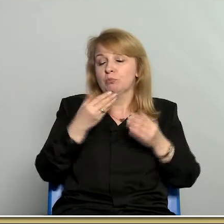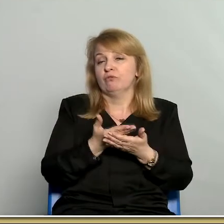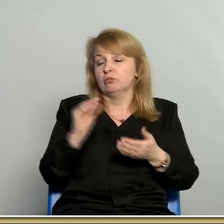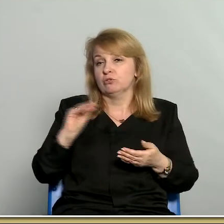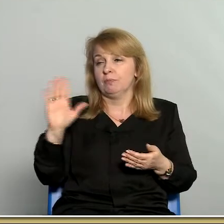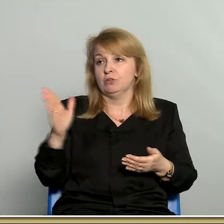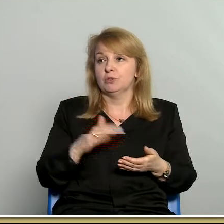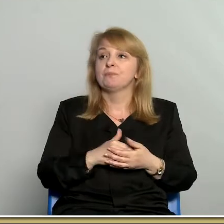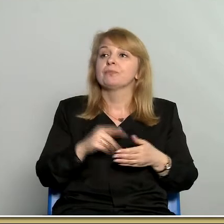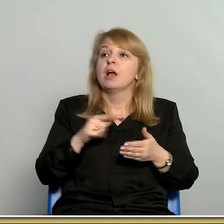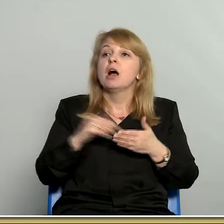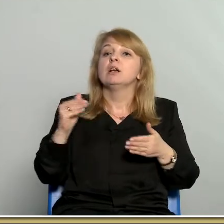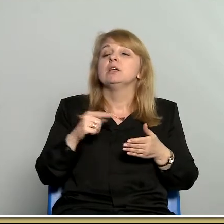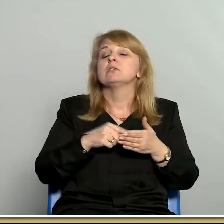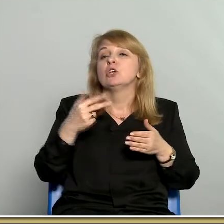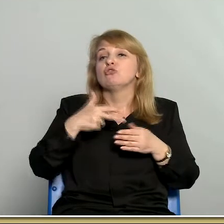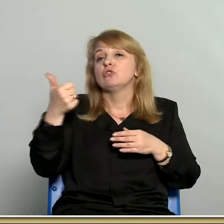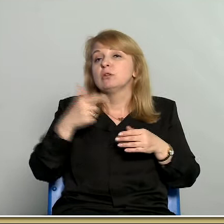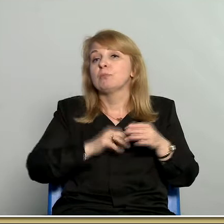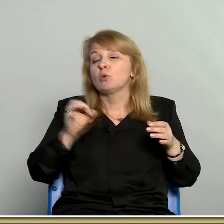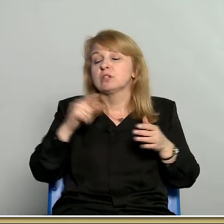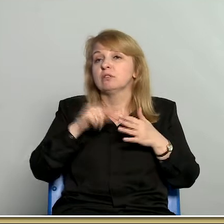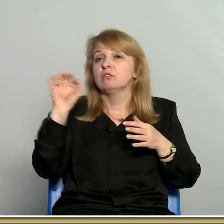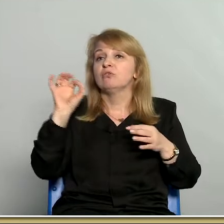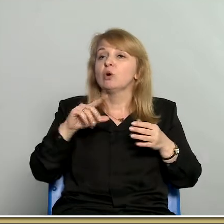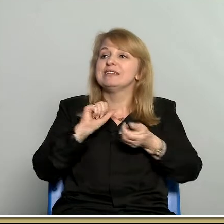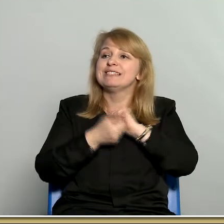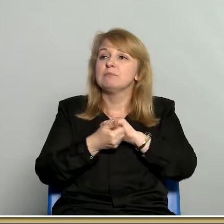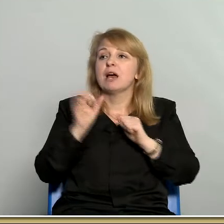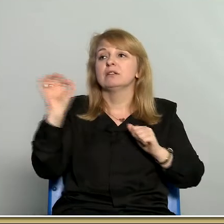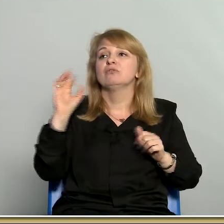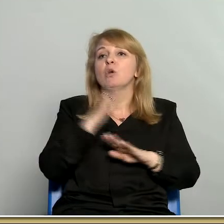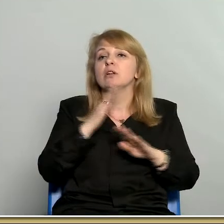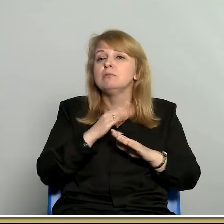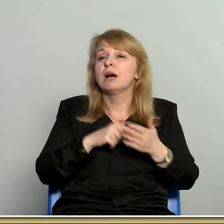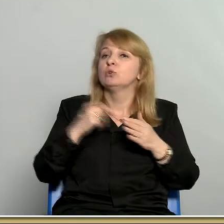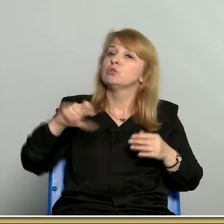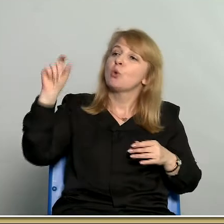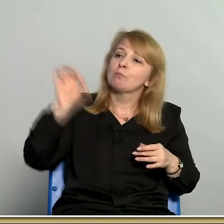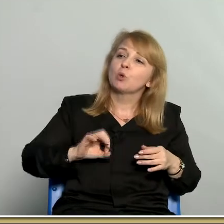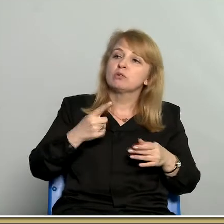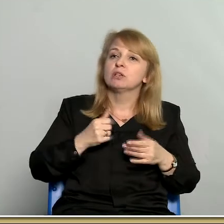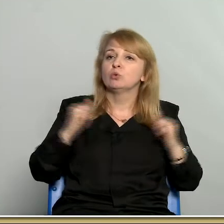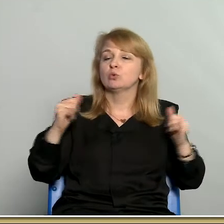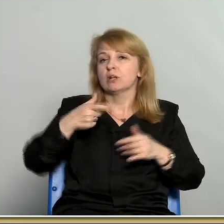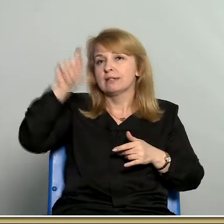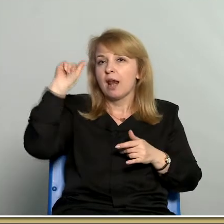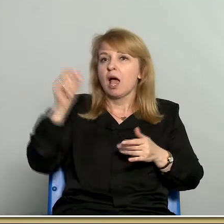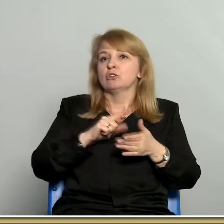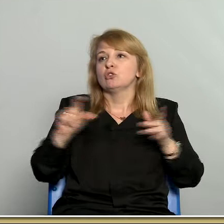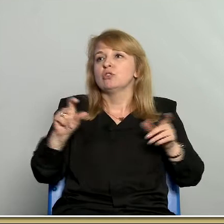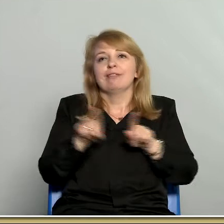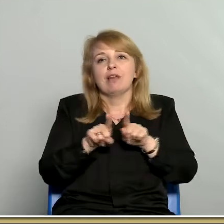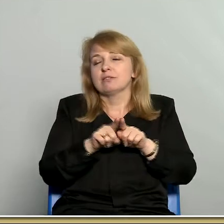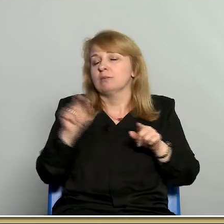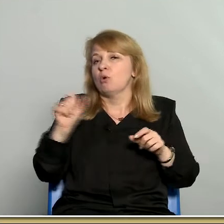milionów euro, około 31% alokacji. Kwestia zmiany klimatu, a więc 100% alokacji na wznoszenie potencjału ochotniczej straży pożarnych. To już też